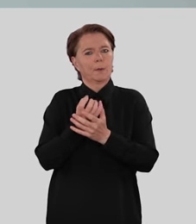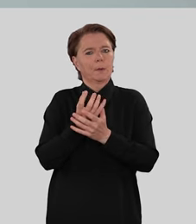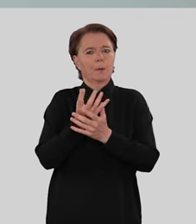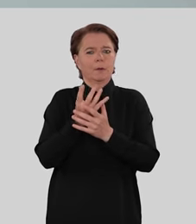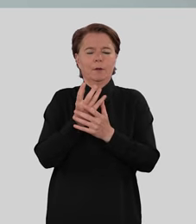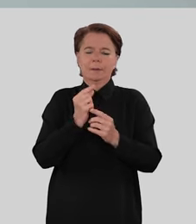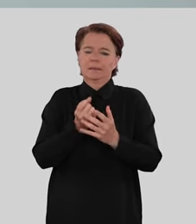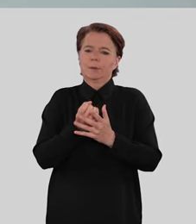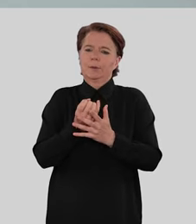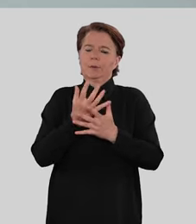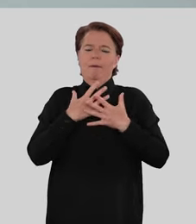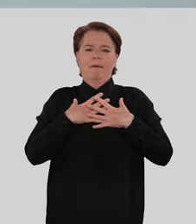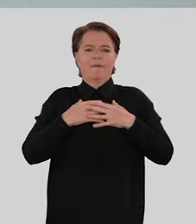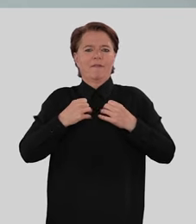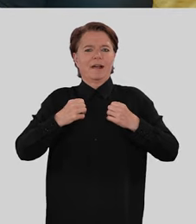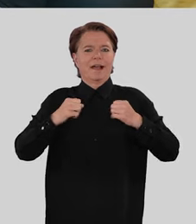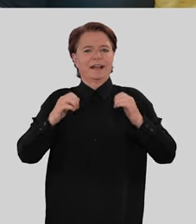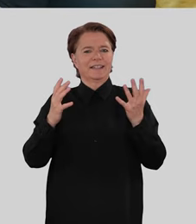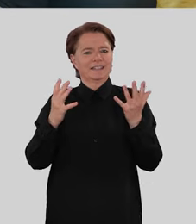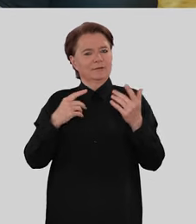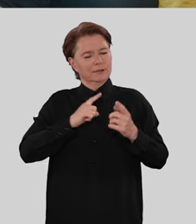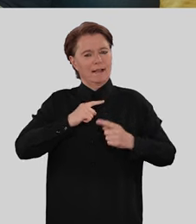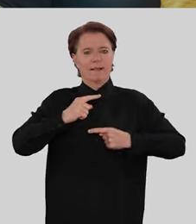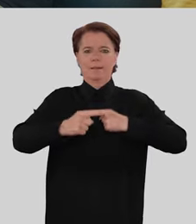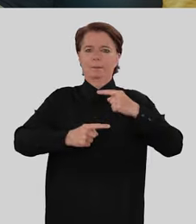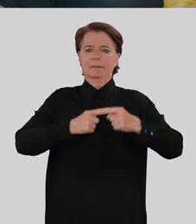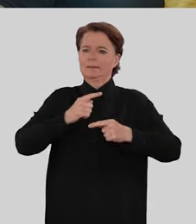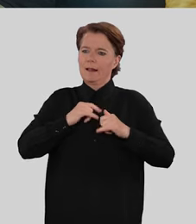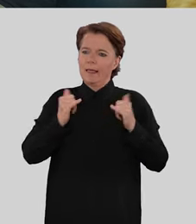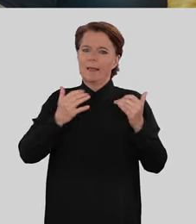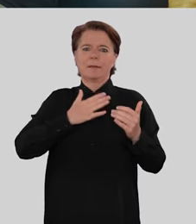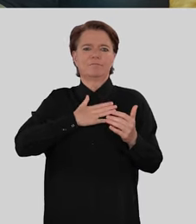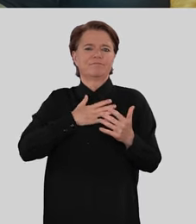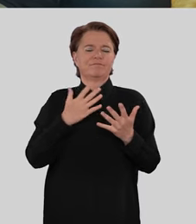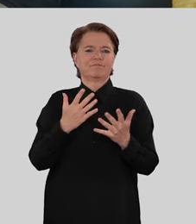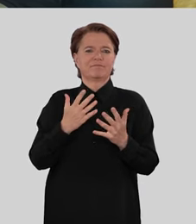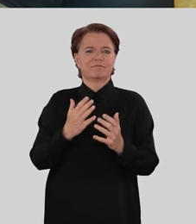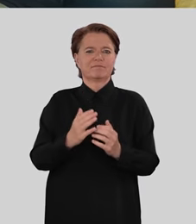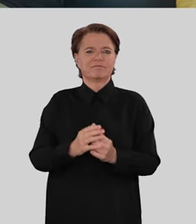aufgeblüht. Ein bisschen. Also, ja. Weil man sich halt entfalten kann. Mhm. Leben kann.